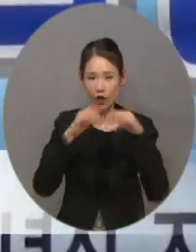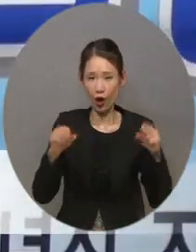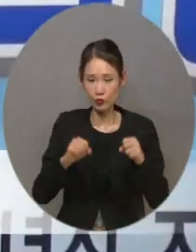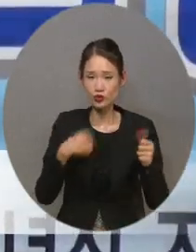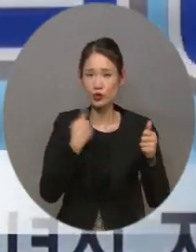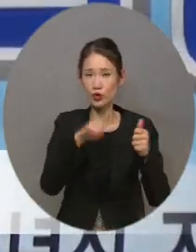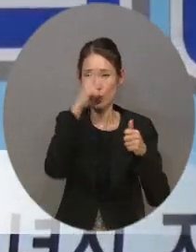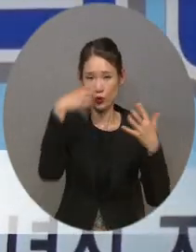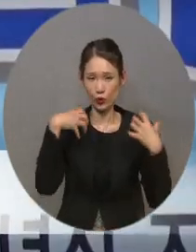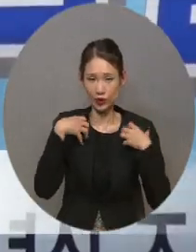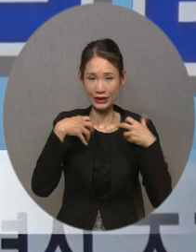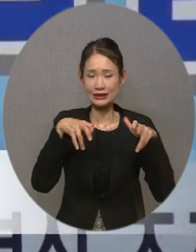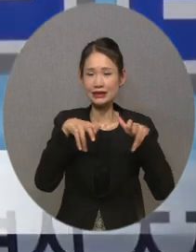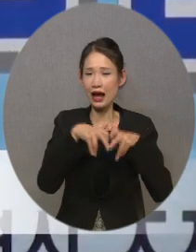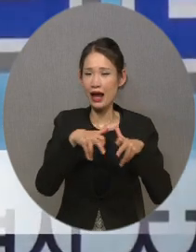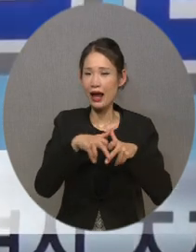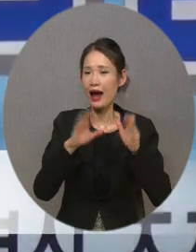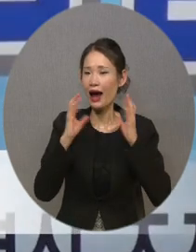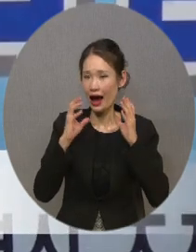우리 장애아이들이